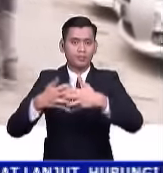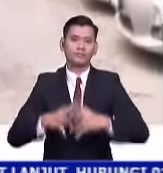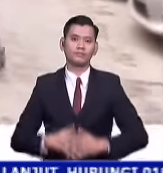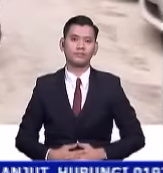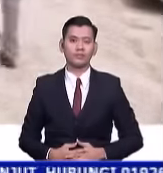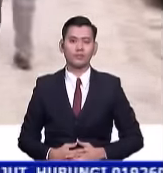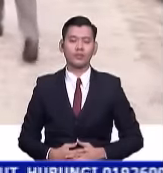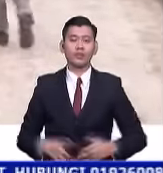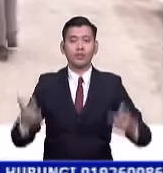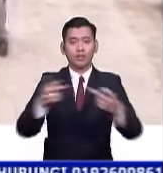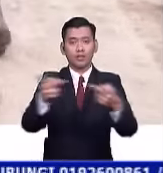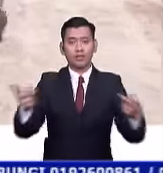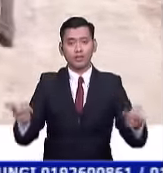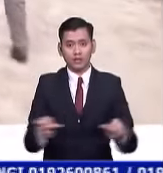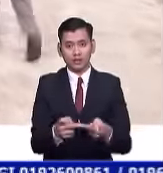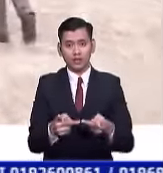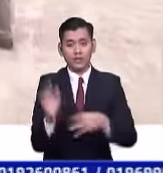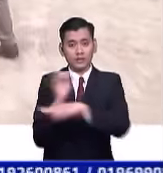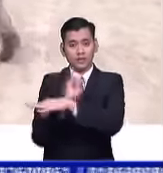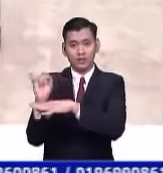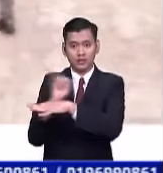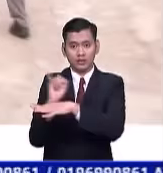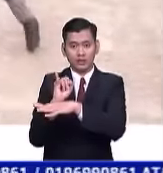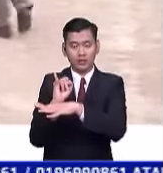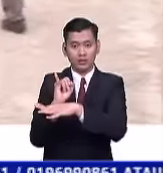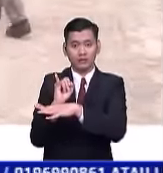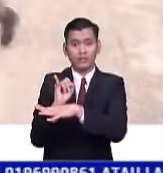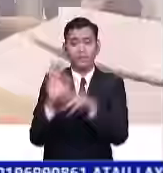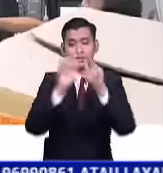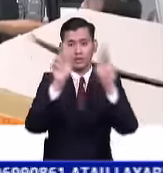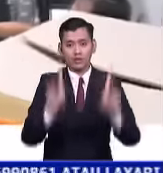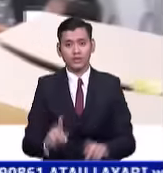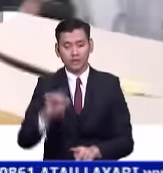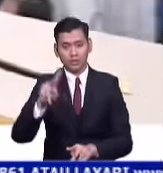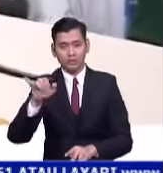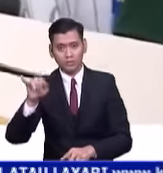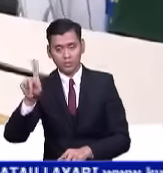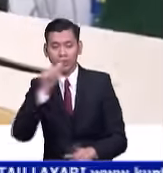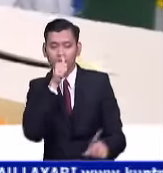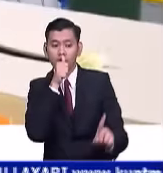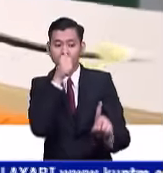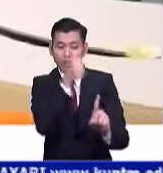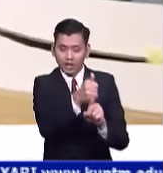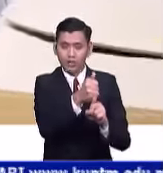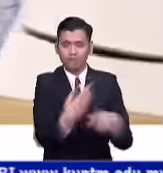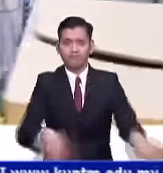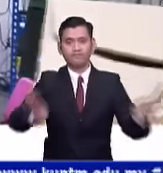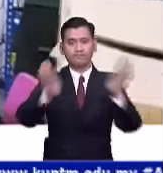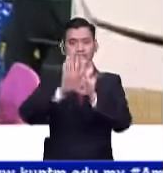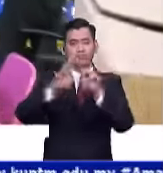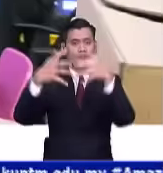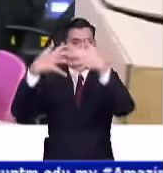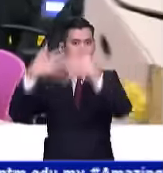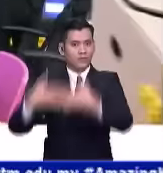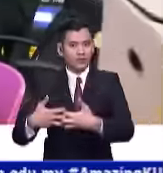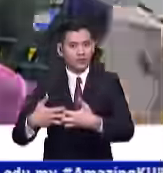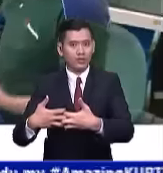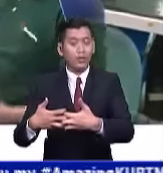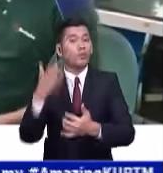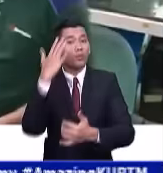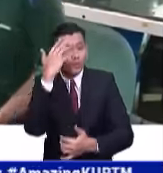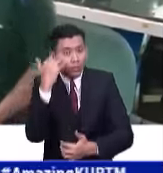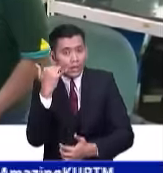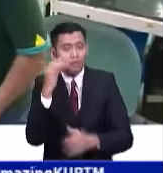Sementara itu, di kawasan perindustrian Kota Kemuning, satu notis arahan menutup premis dikeluarkan terhadap pemilik premis